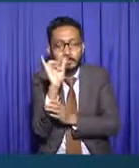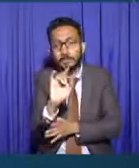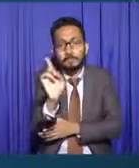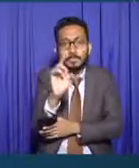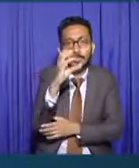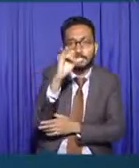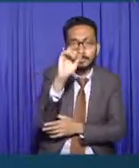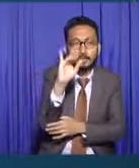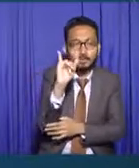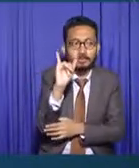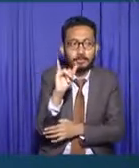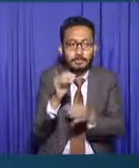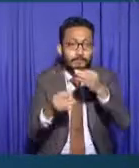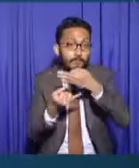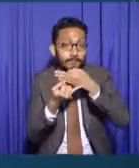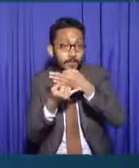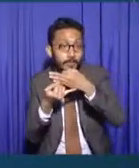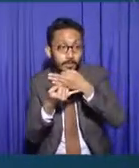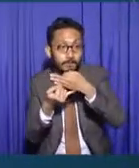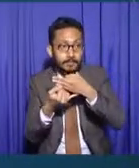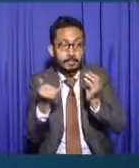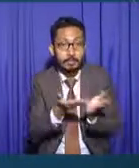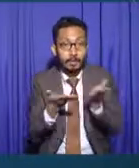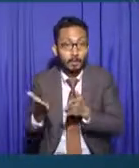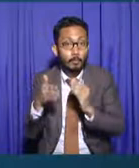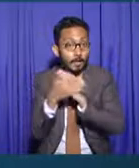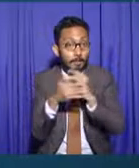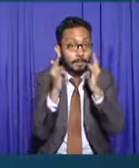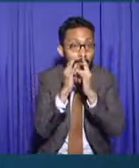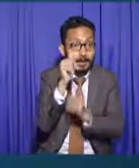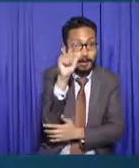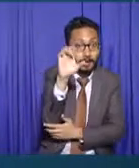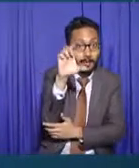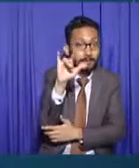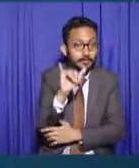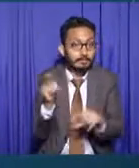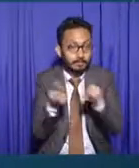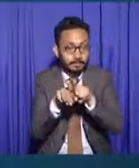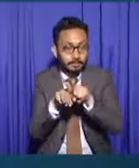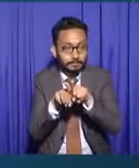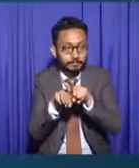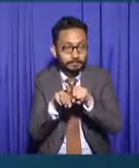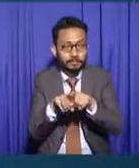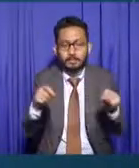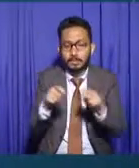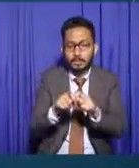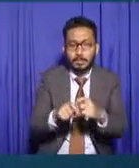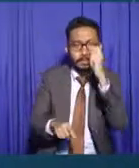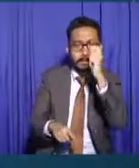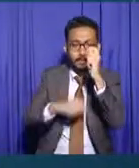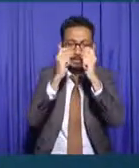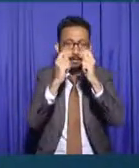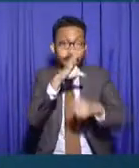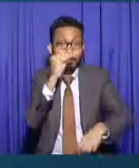yang mana ciri fenotipnya di bawah oleh pasangan Alil yang sama